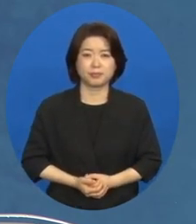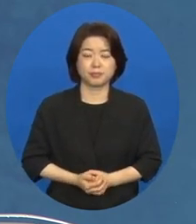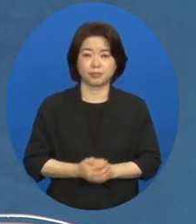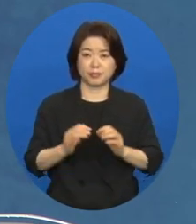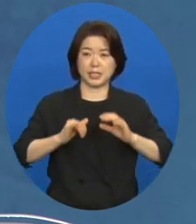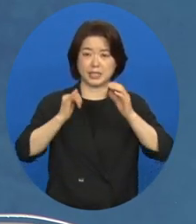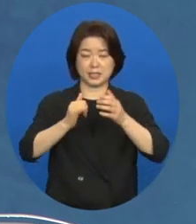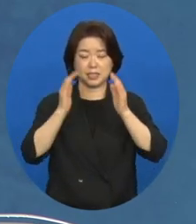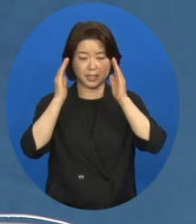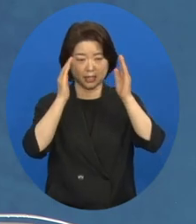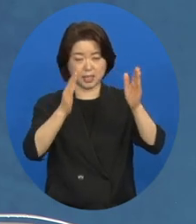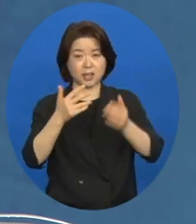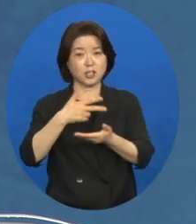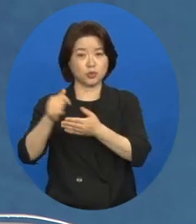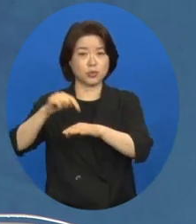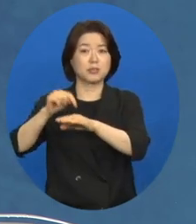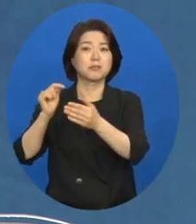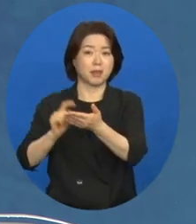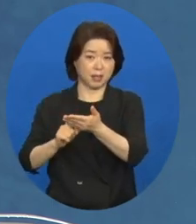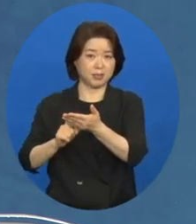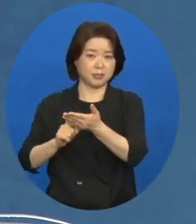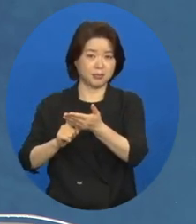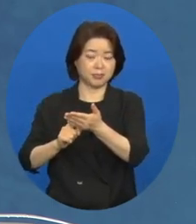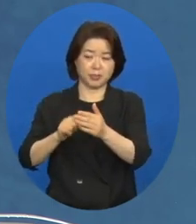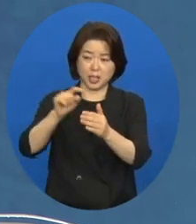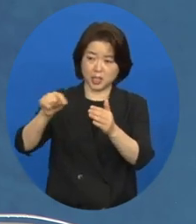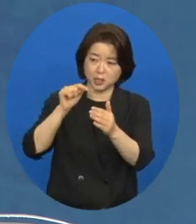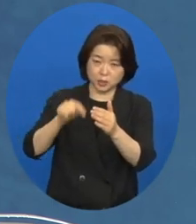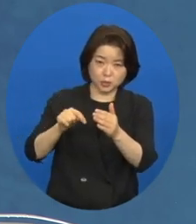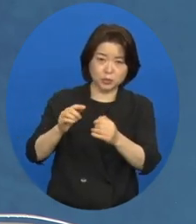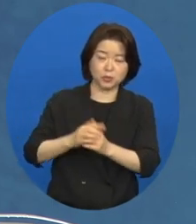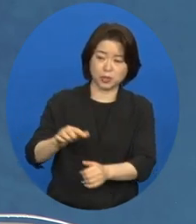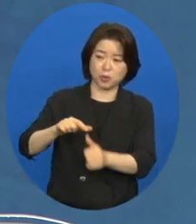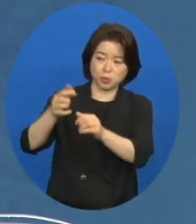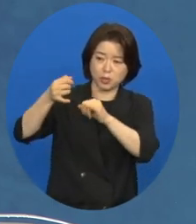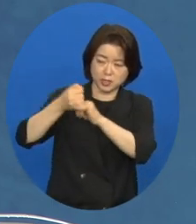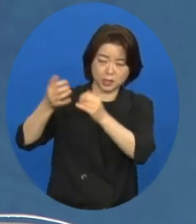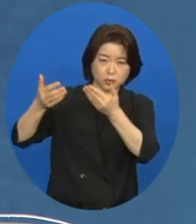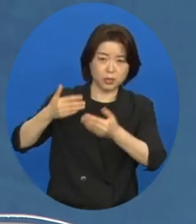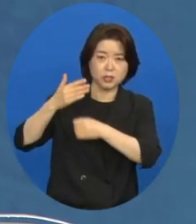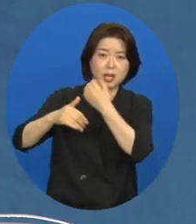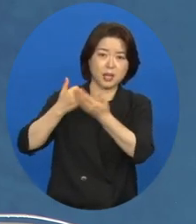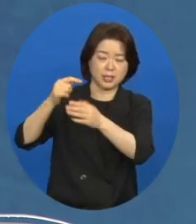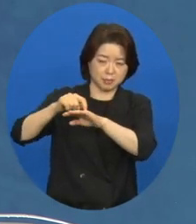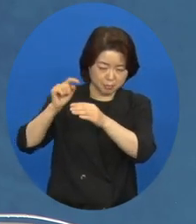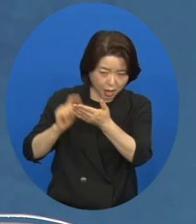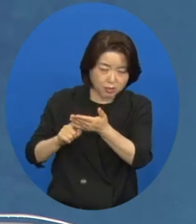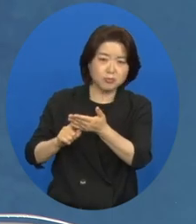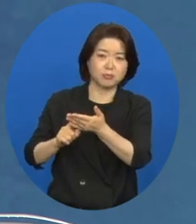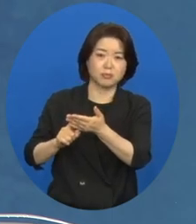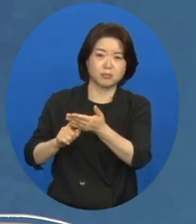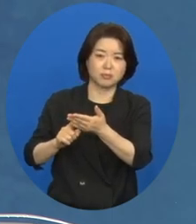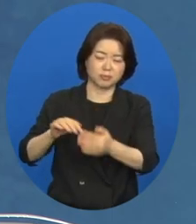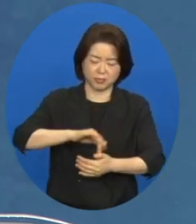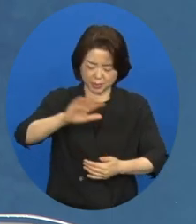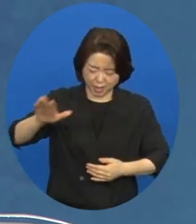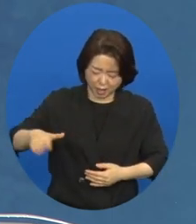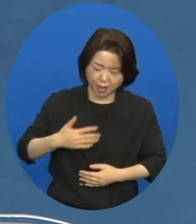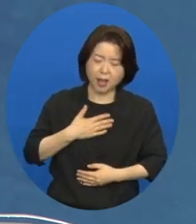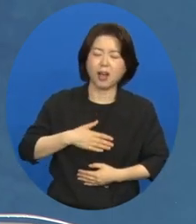세상을 향한 주님의 마음도, 그 속에 구원을 약속하신 하나님의 마음도 알았을